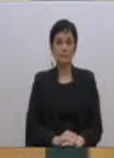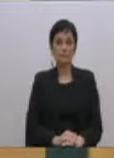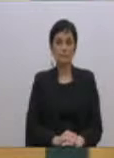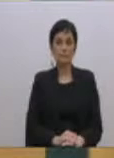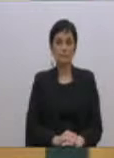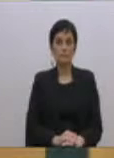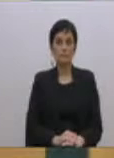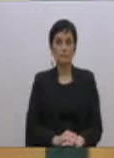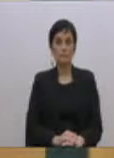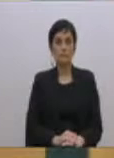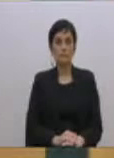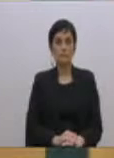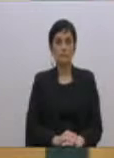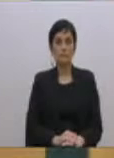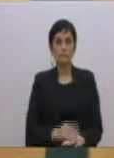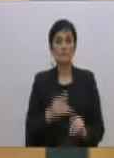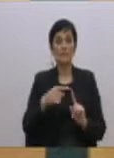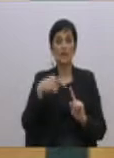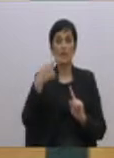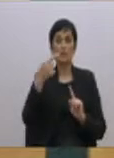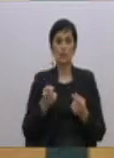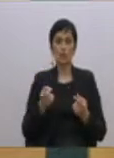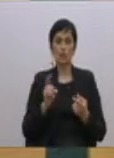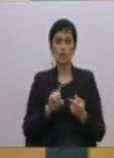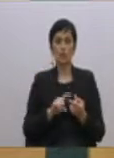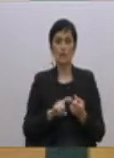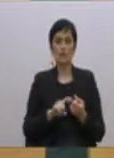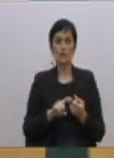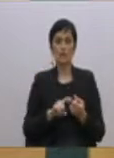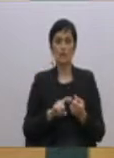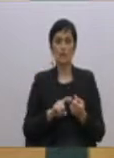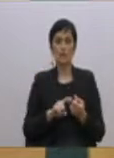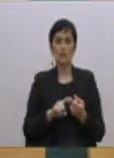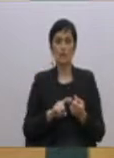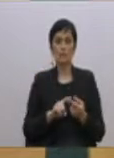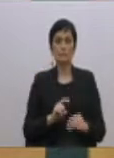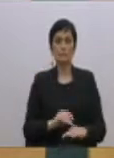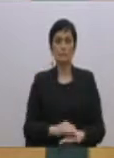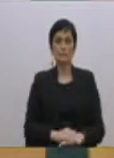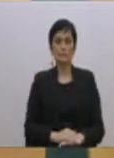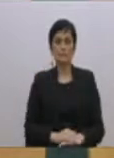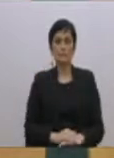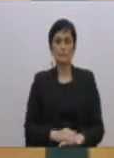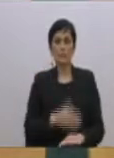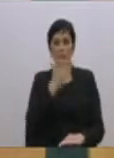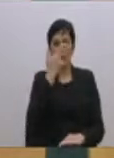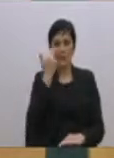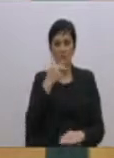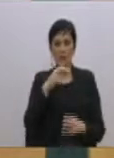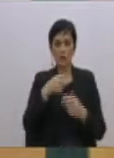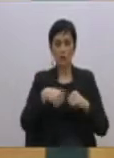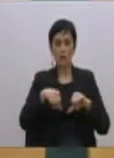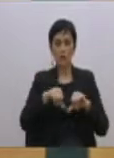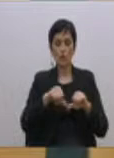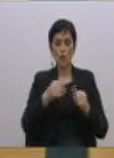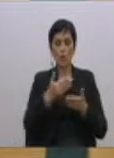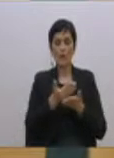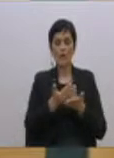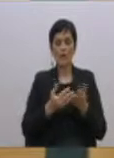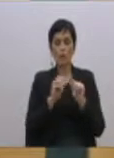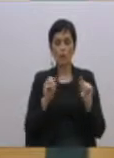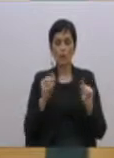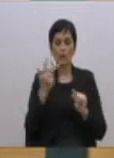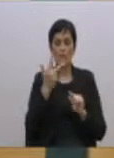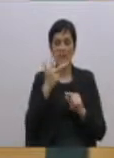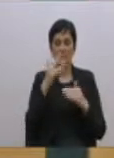Șemdegi sa kitri. Venecijs komisijis rekomendacijas metchutmete